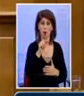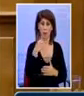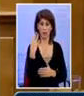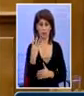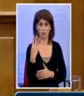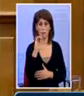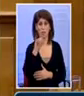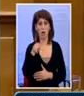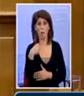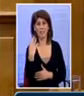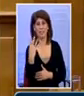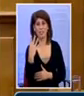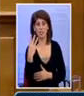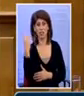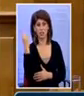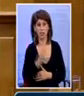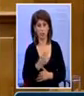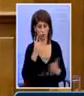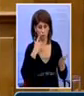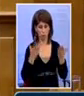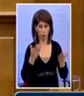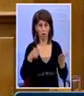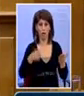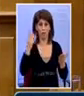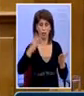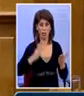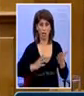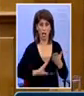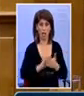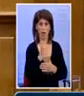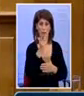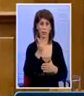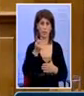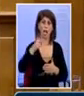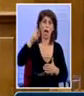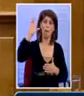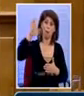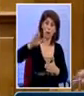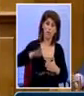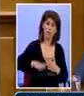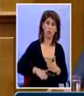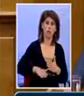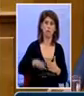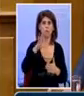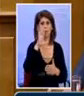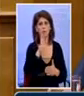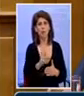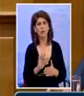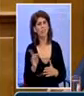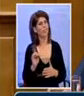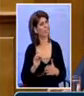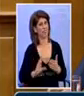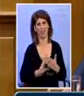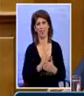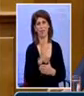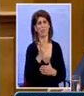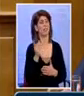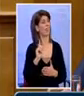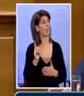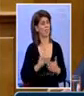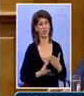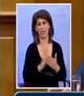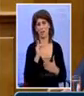0,4%. Και αν κανείς συγκρίνει ότι αυτή η ανάπτυξη ήταν σε συνθήκες αποπληθωρισμού, στην πραγματικότητα δεν ήταν ανάπτυξη. Δεν είναι